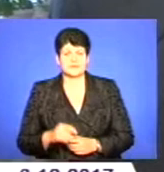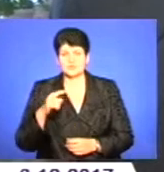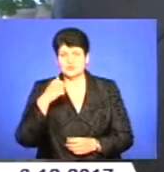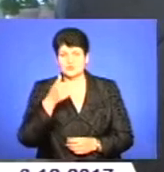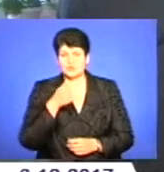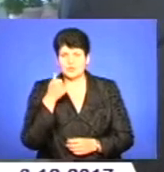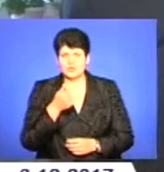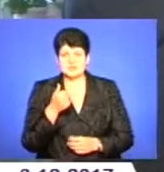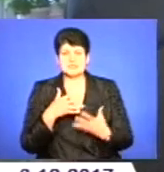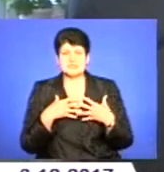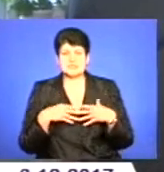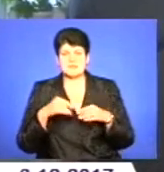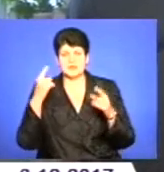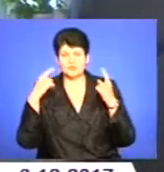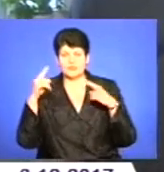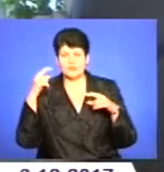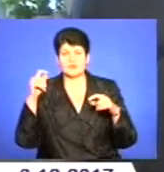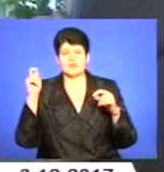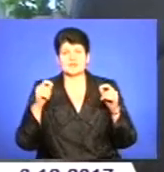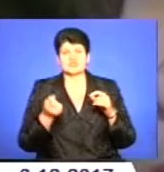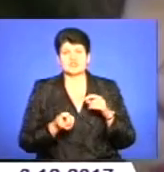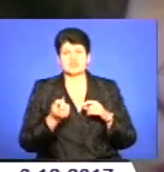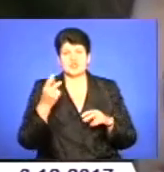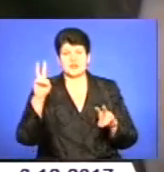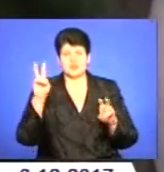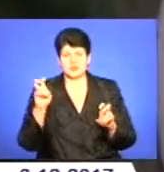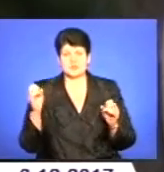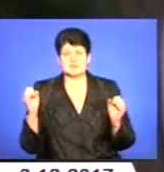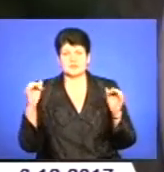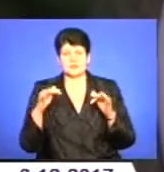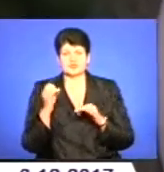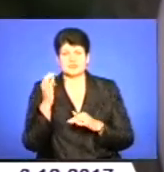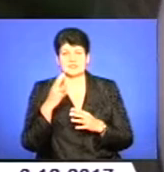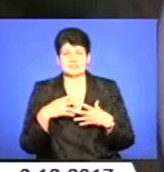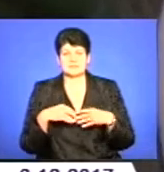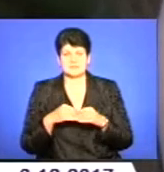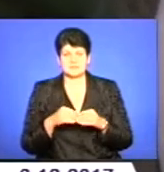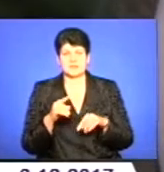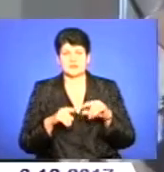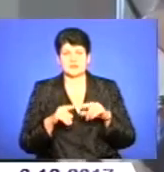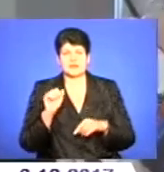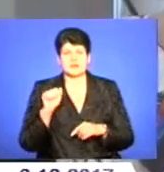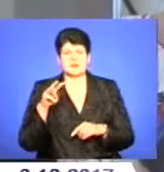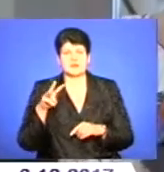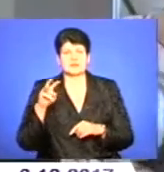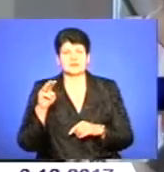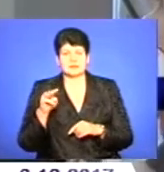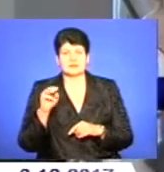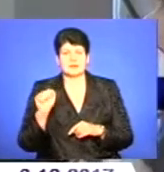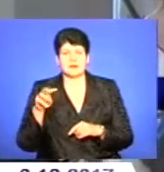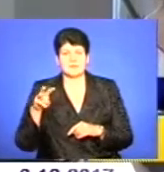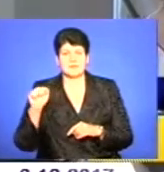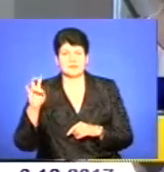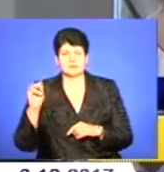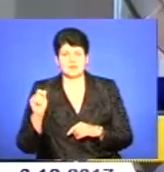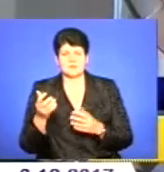Цьогоріч на фестивалі сімейної творчості родини «Джерело» зібралося 14 сімей. Родина Атаманчуків вперше брала участь у заході